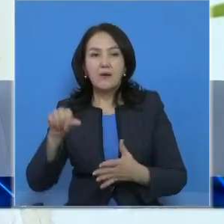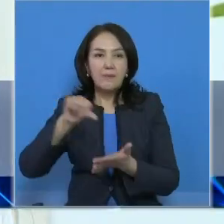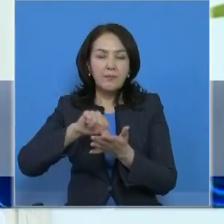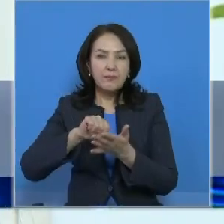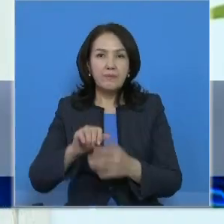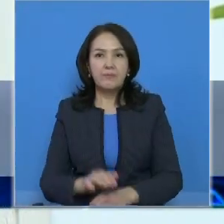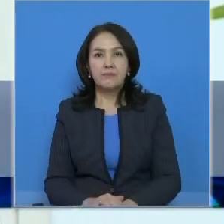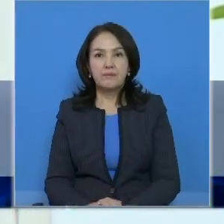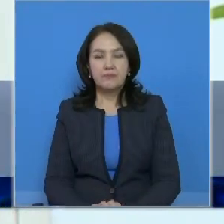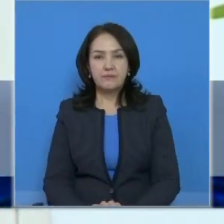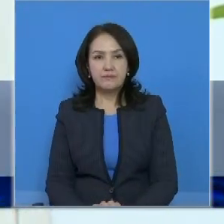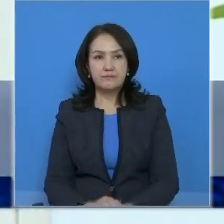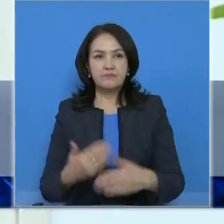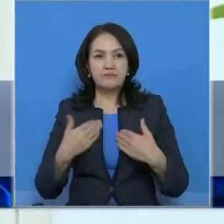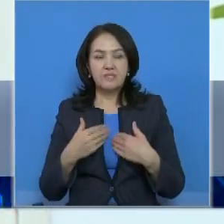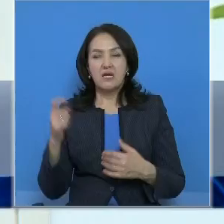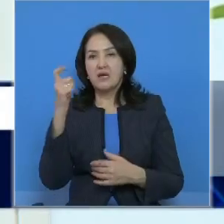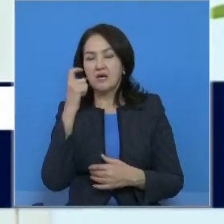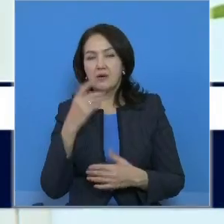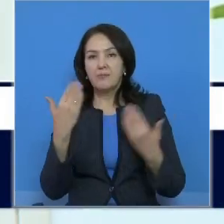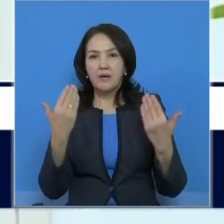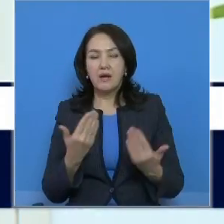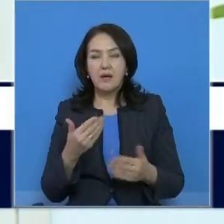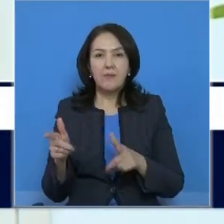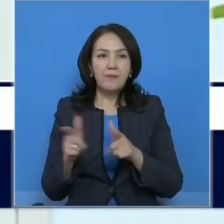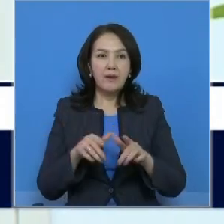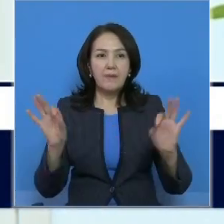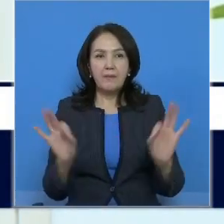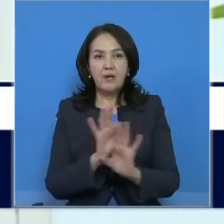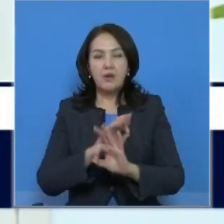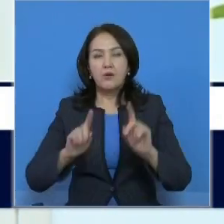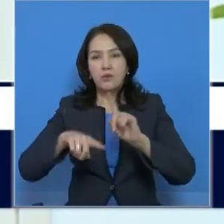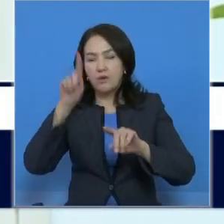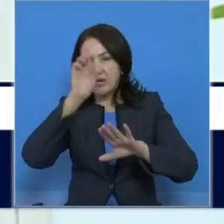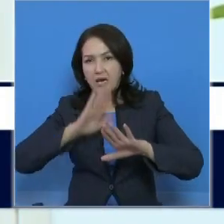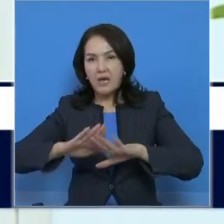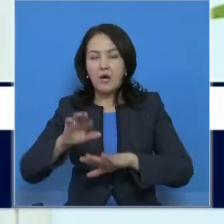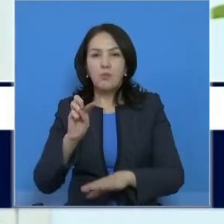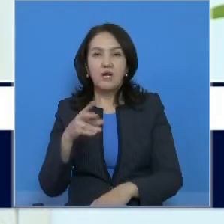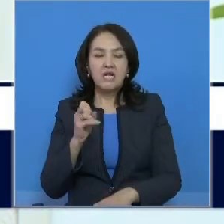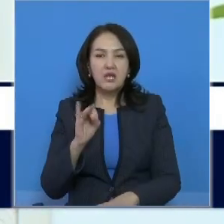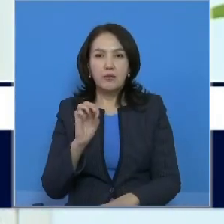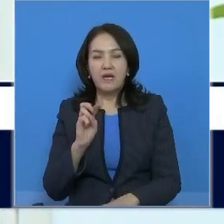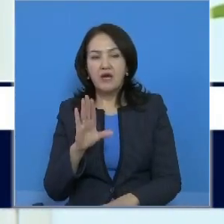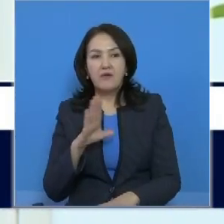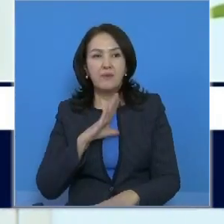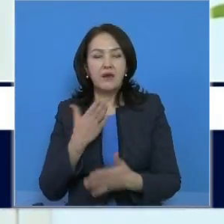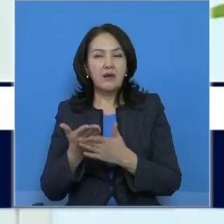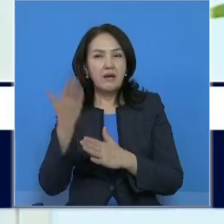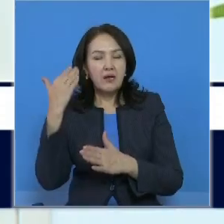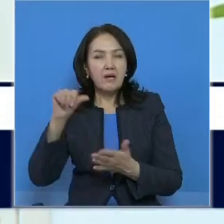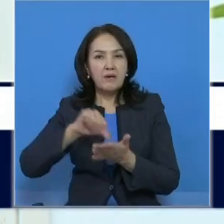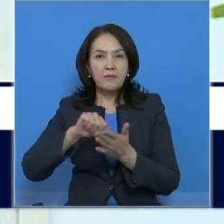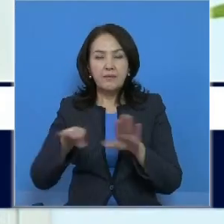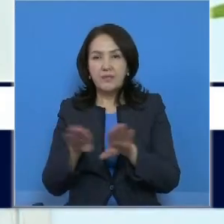сцену. Я из Храмтау. Сегодня я подготовила песню «Туган ель» Мальдыр Ауилбековой. До этого я